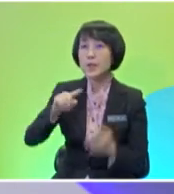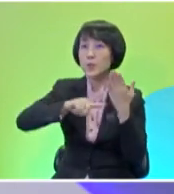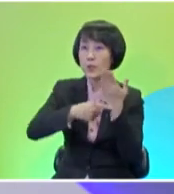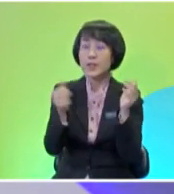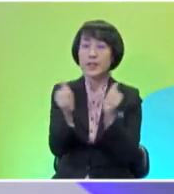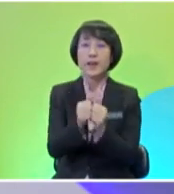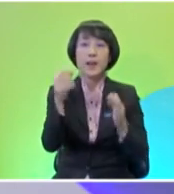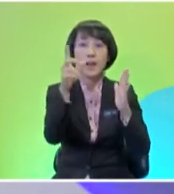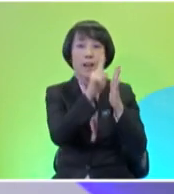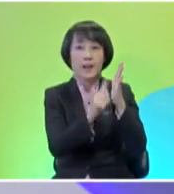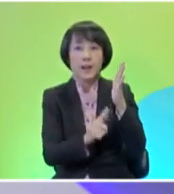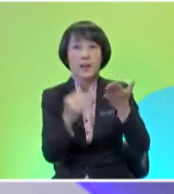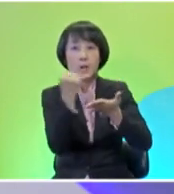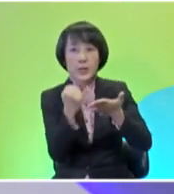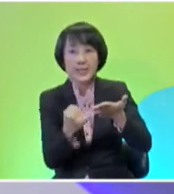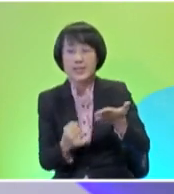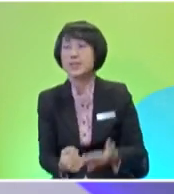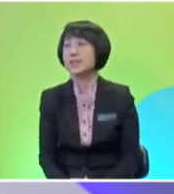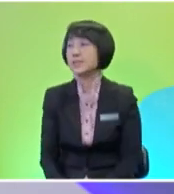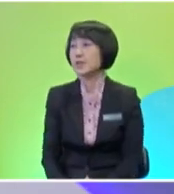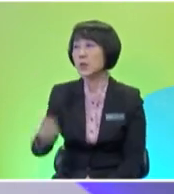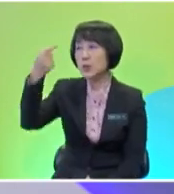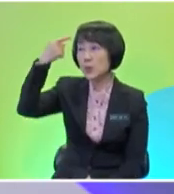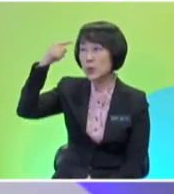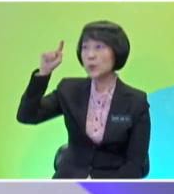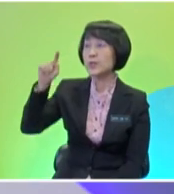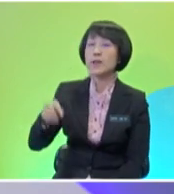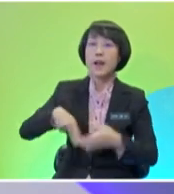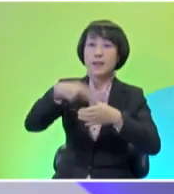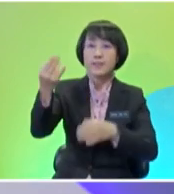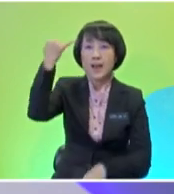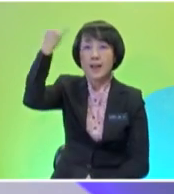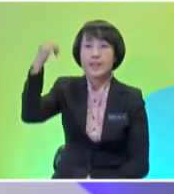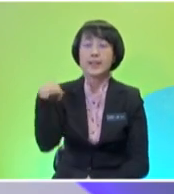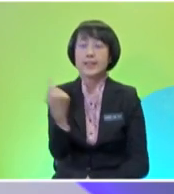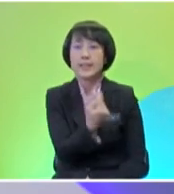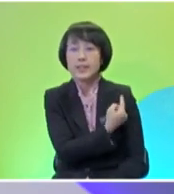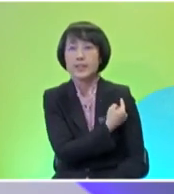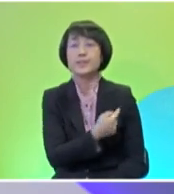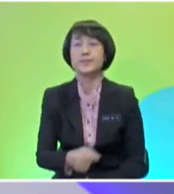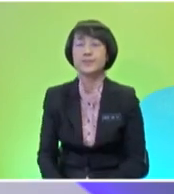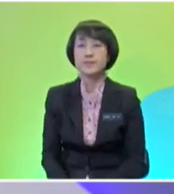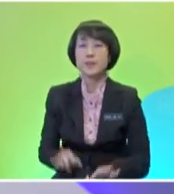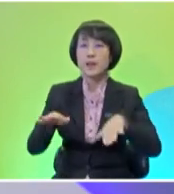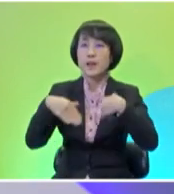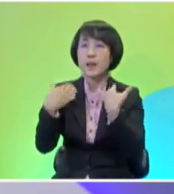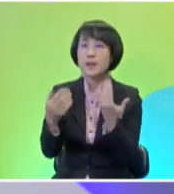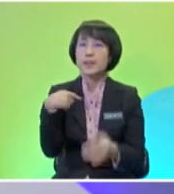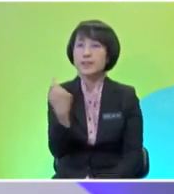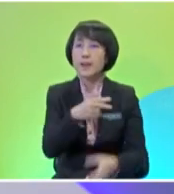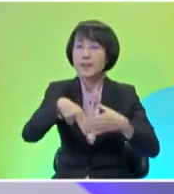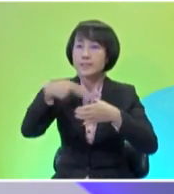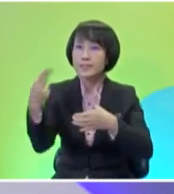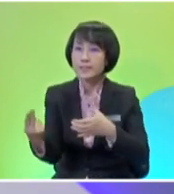lakaran. Okey, lakaran tu tujuannya apa? Okey, adalah untuk hasilkan idea kita. Okey, kita kumpulkan idea. Okey, bagaimana kita nak hasilkan